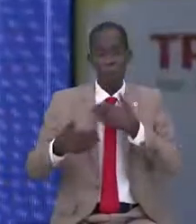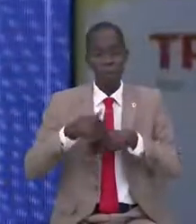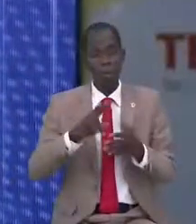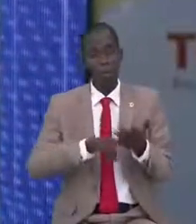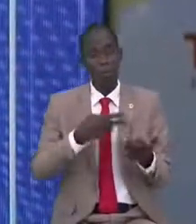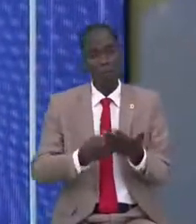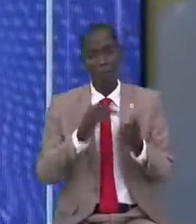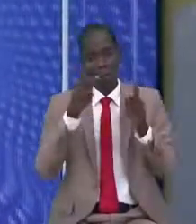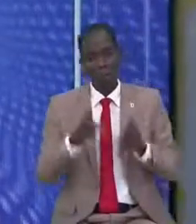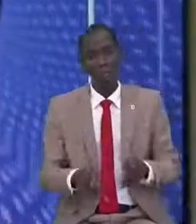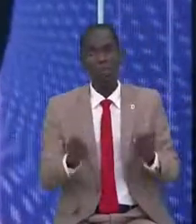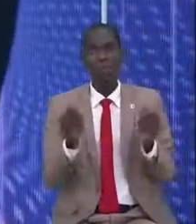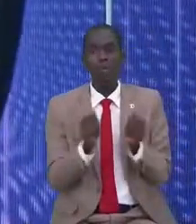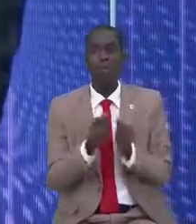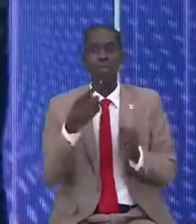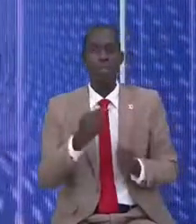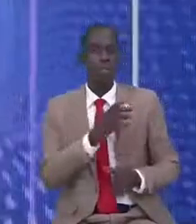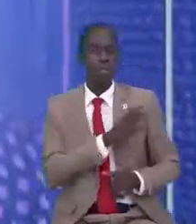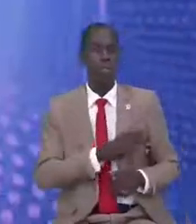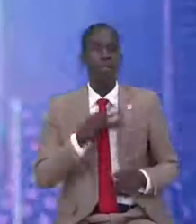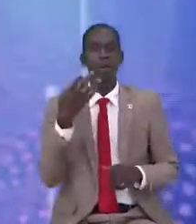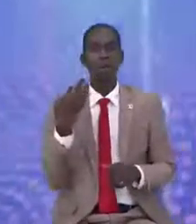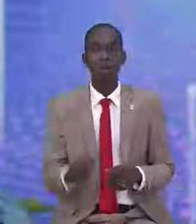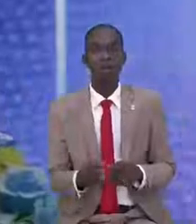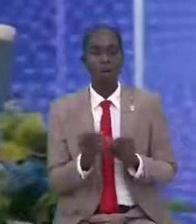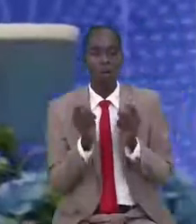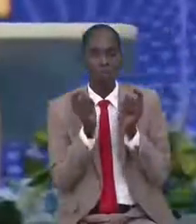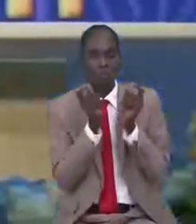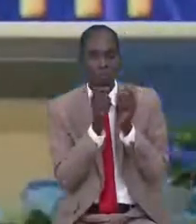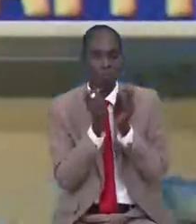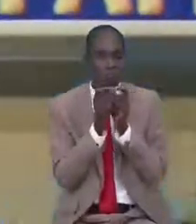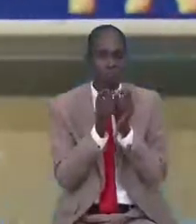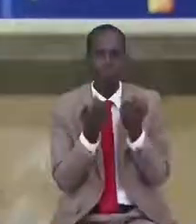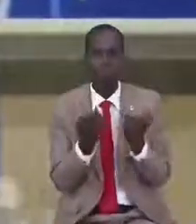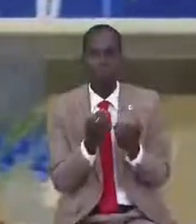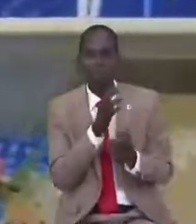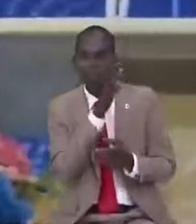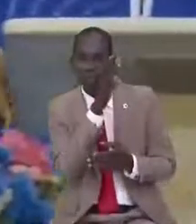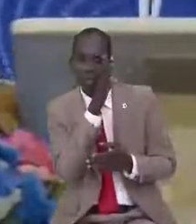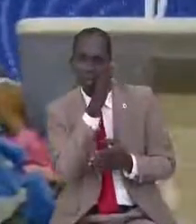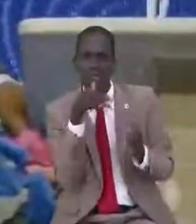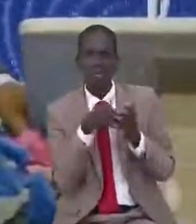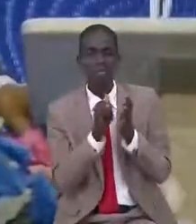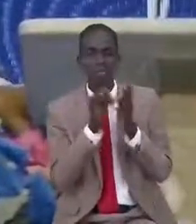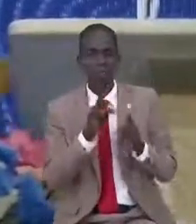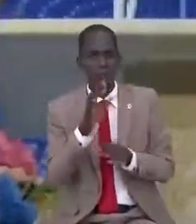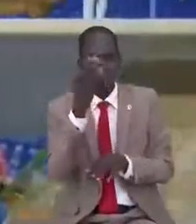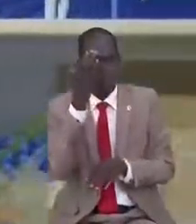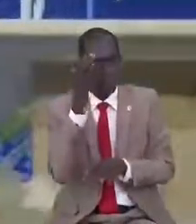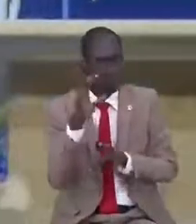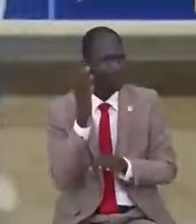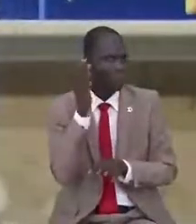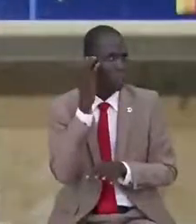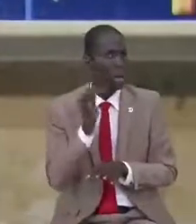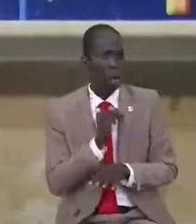personne avec le style de vie de commérage.